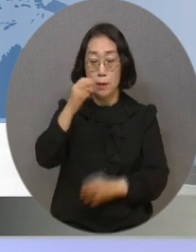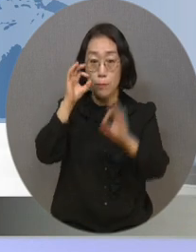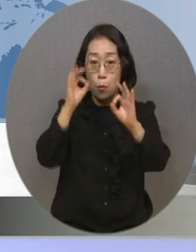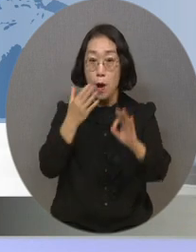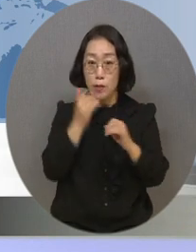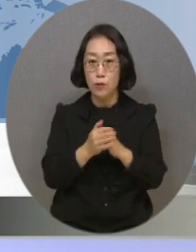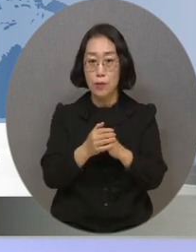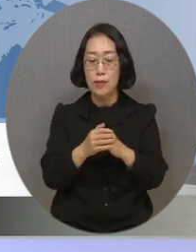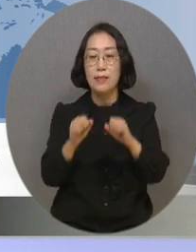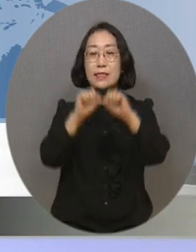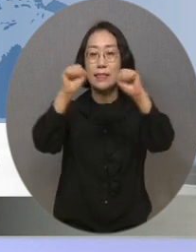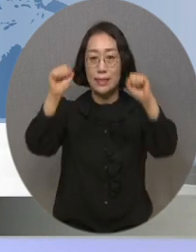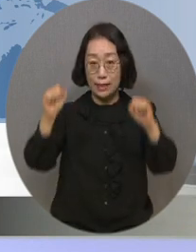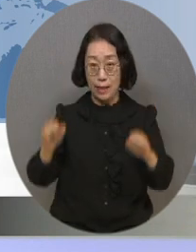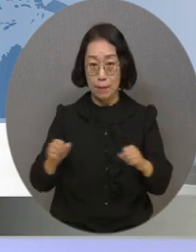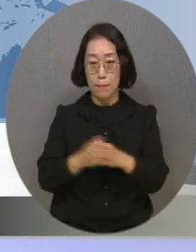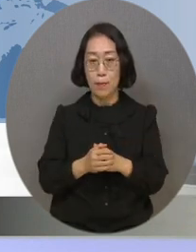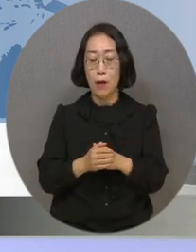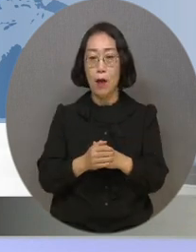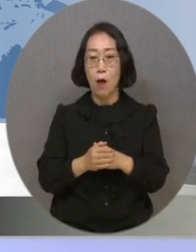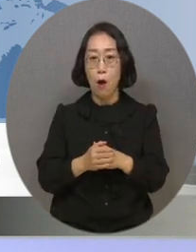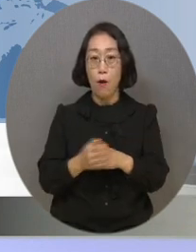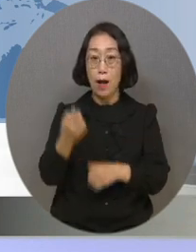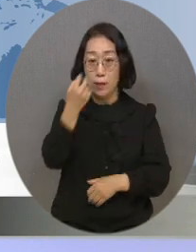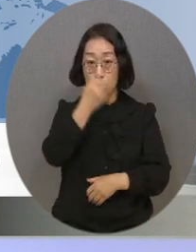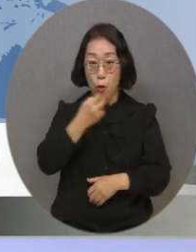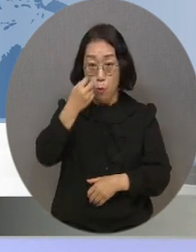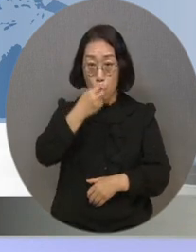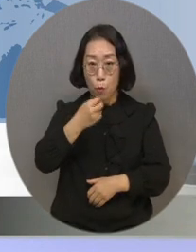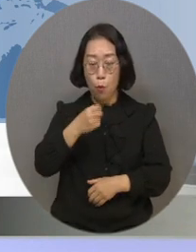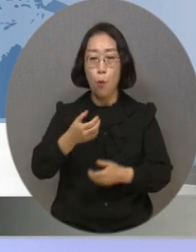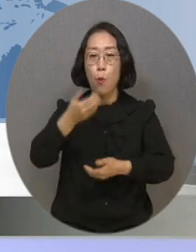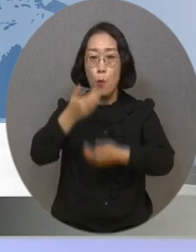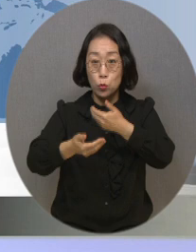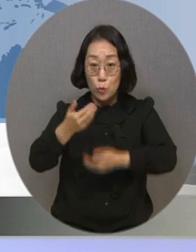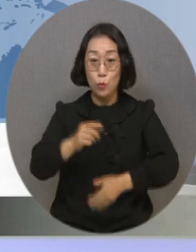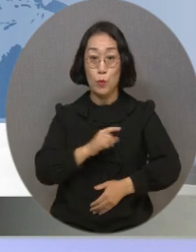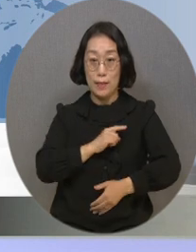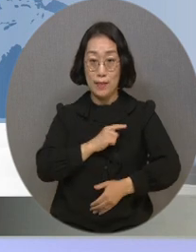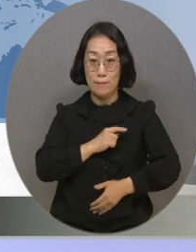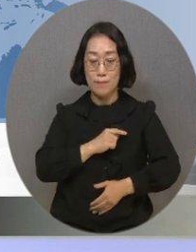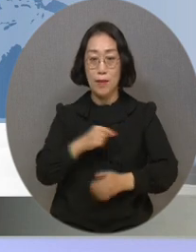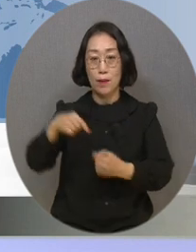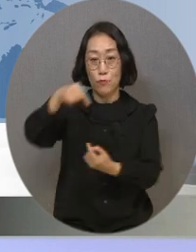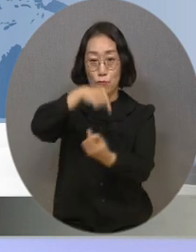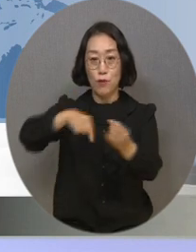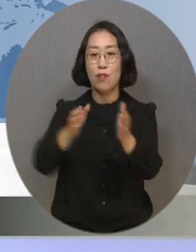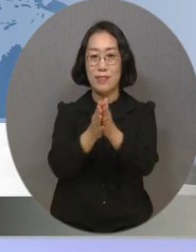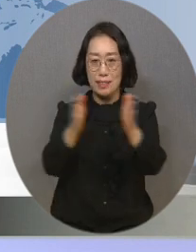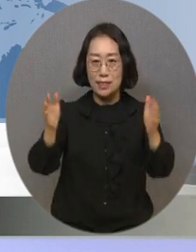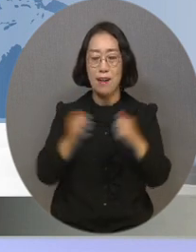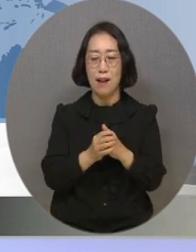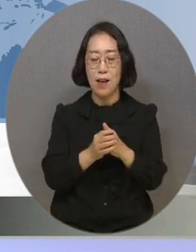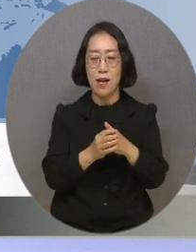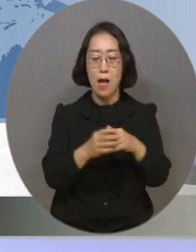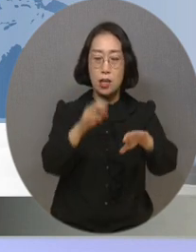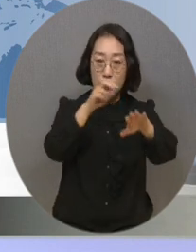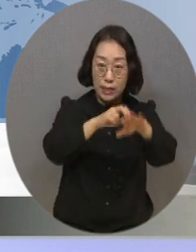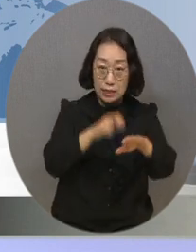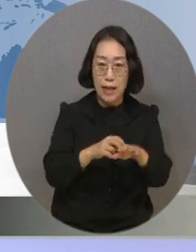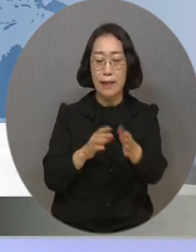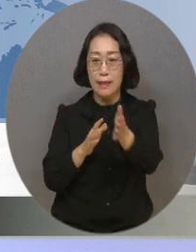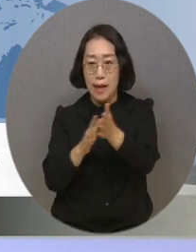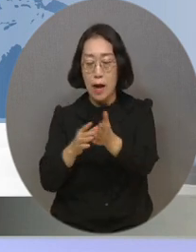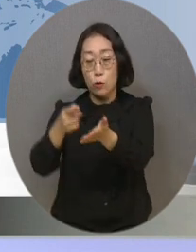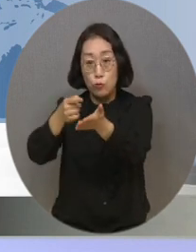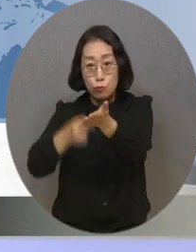플랫폼인 건강정보 고속도로가 가동을 시작했습니다. 진료와 투약, 건강검진 기록은 물론 진단검사와